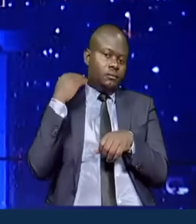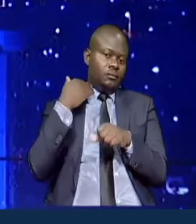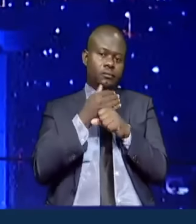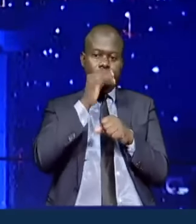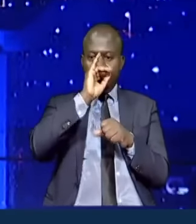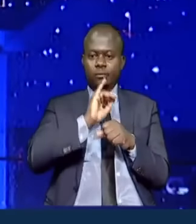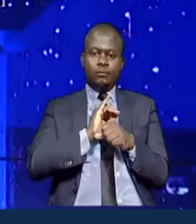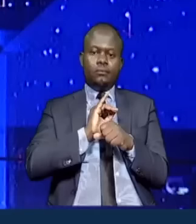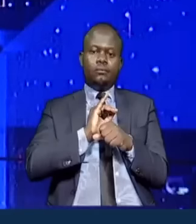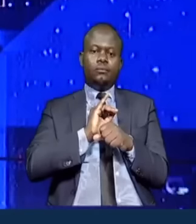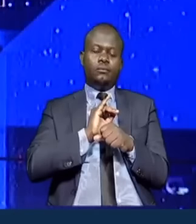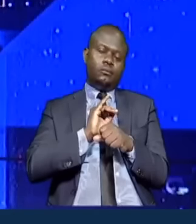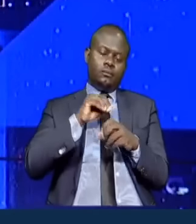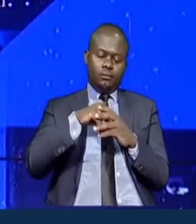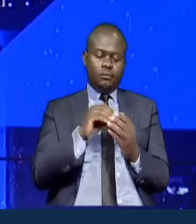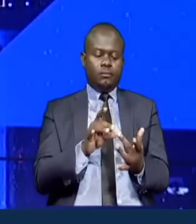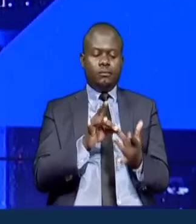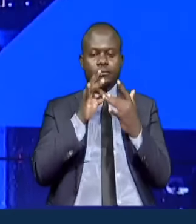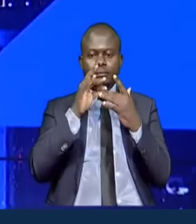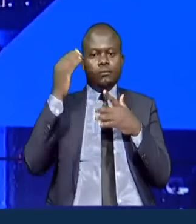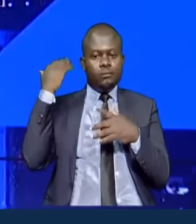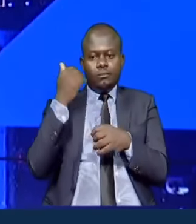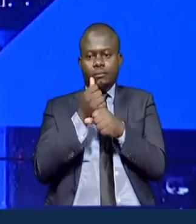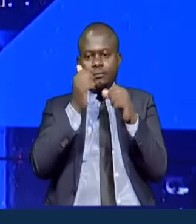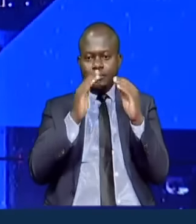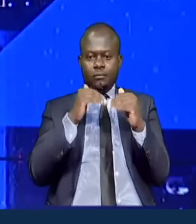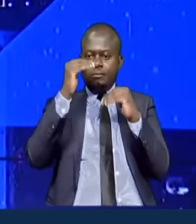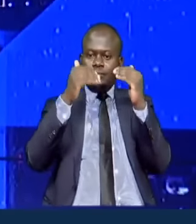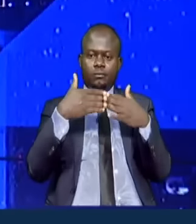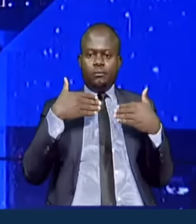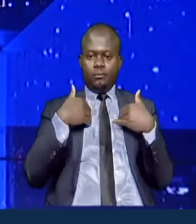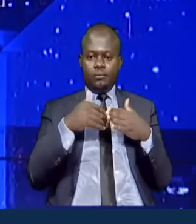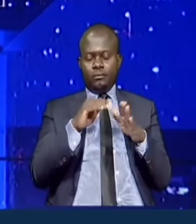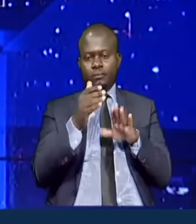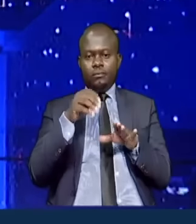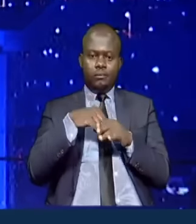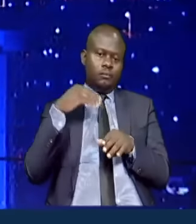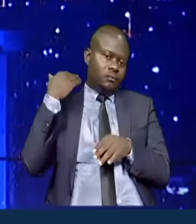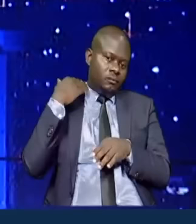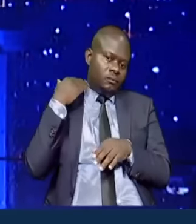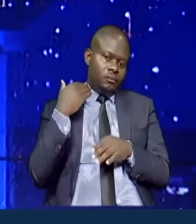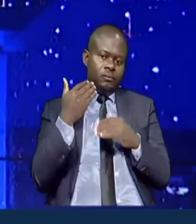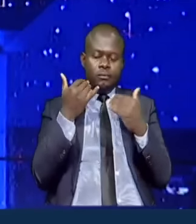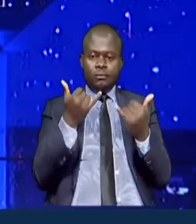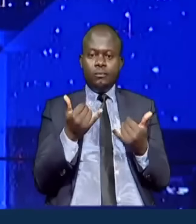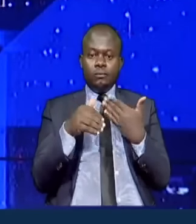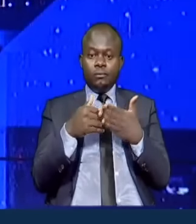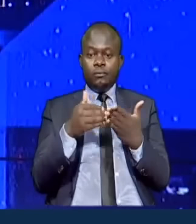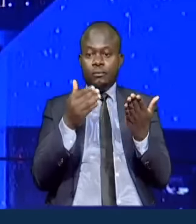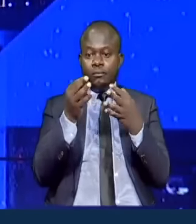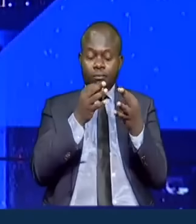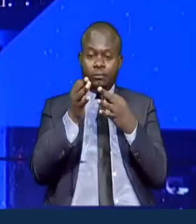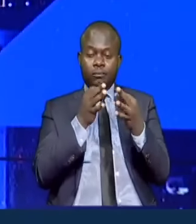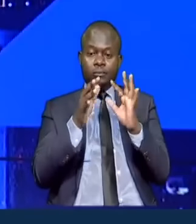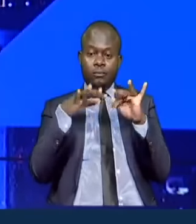yakorewe Abatutsi, by'umwihariko abari abakozi b'urwego rw'ubuzima bishwe muri Jenoside. Reka tugaruke rero ku nkuru